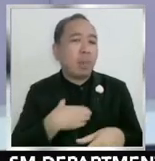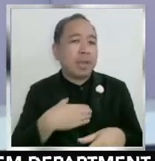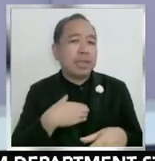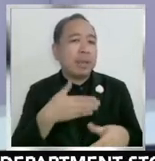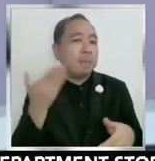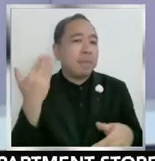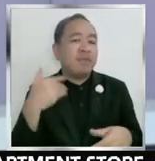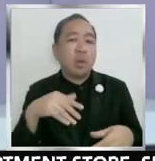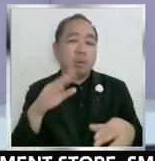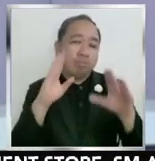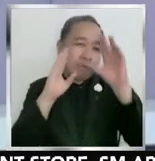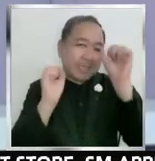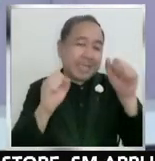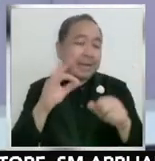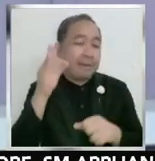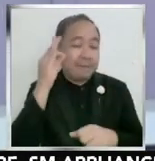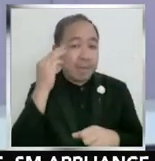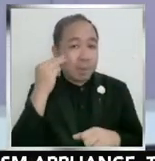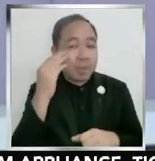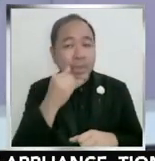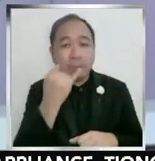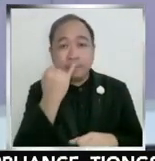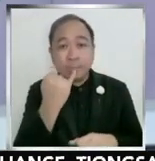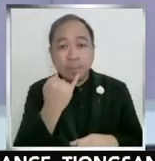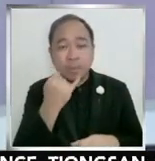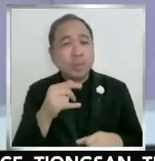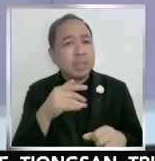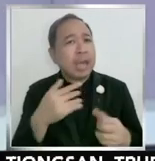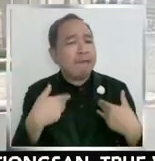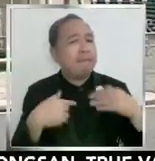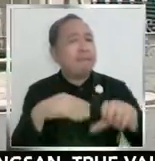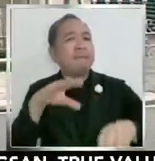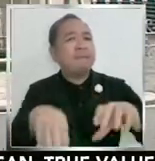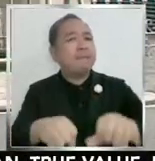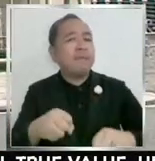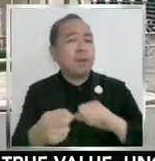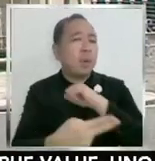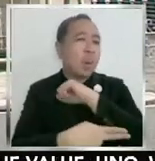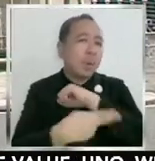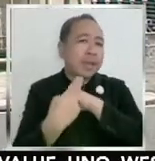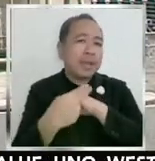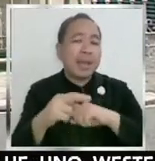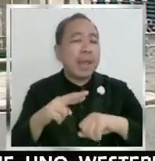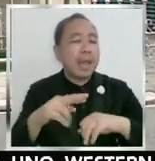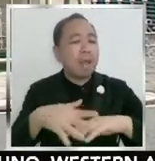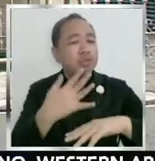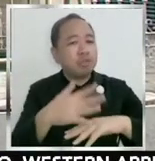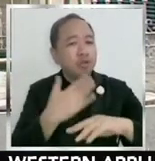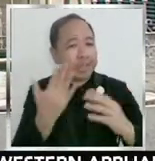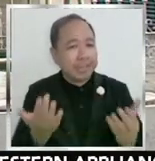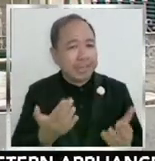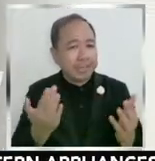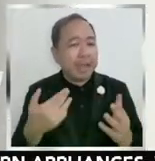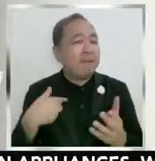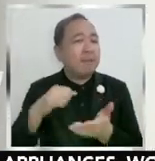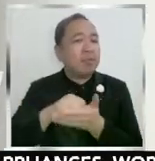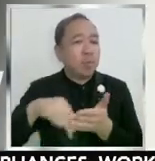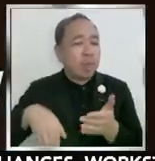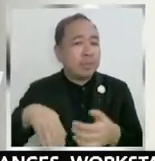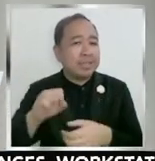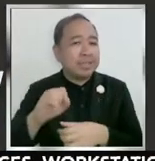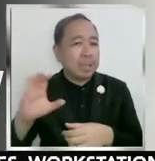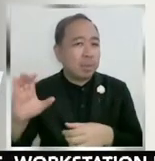Marcos, kaugnay ng pagmamayari ng ilang resort at hotel sa bansa. Ibinasura ng Supreme Court First Division ang petition for review